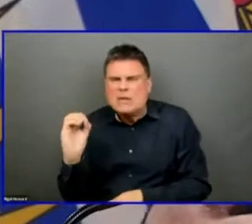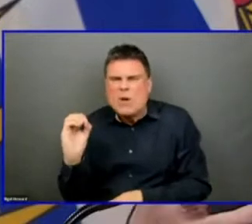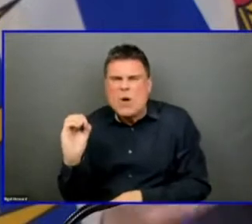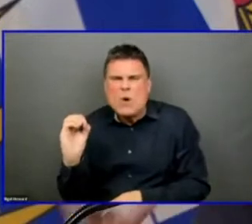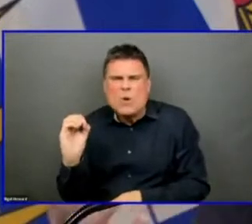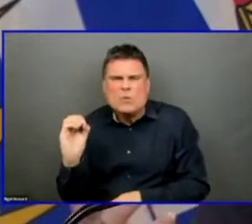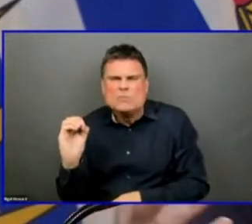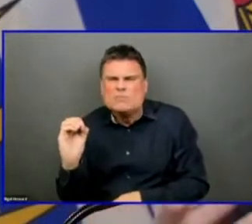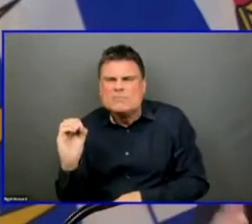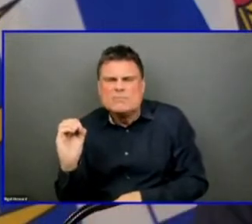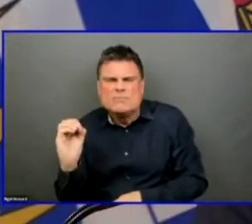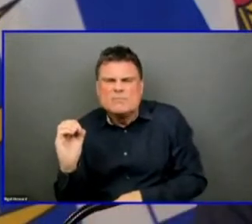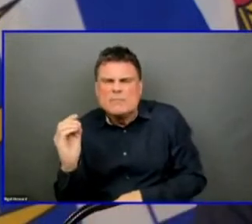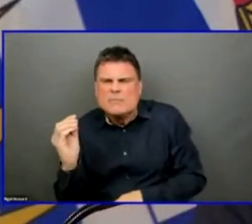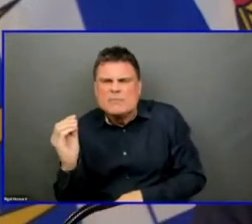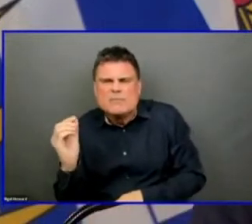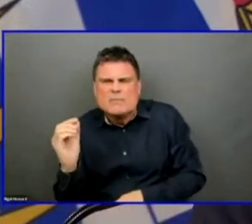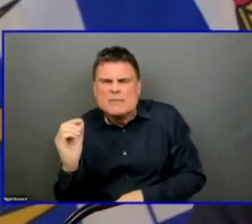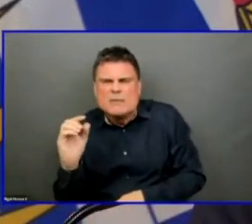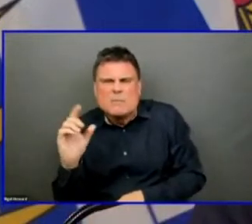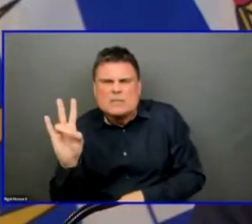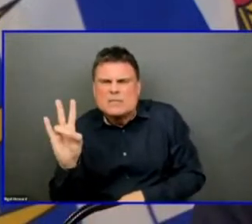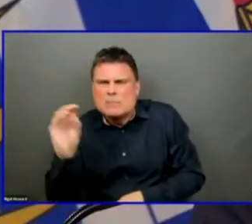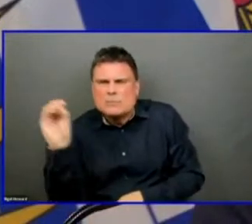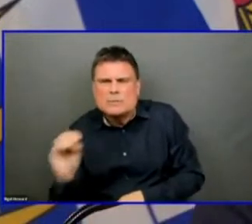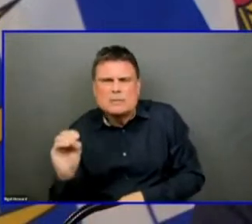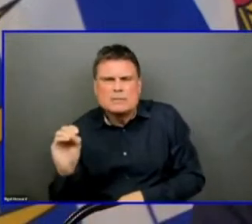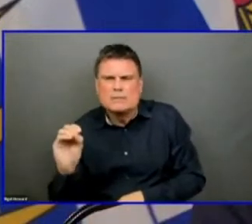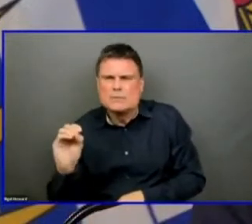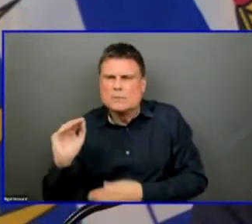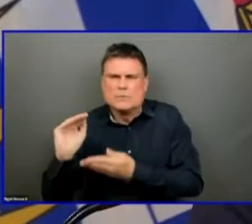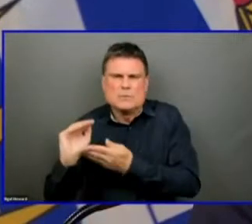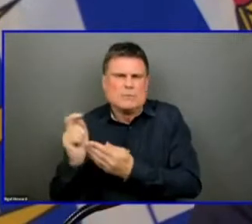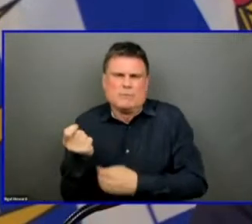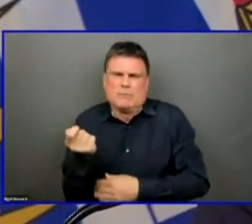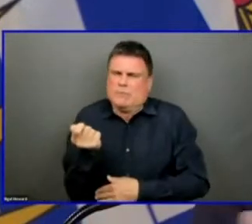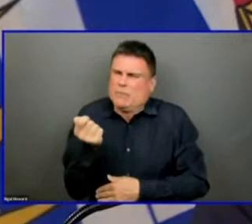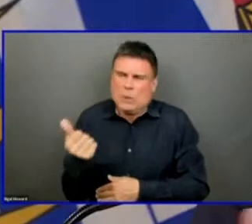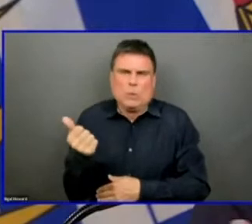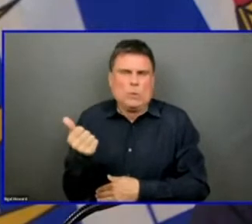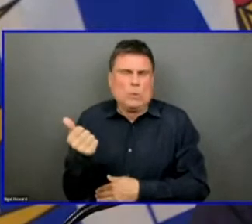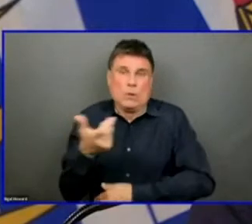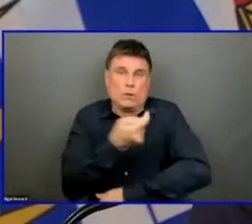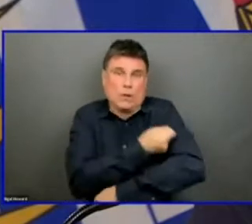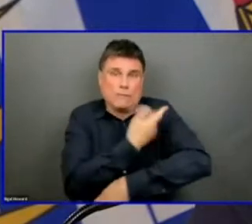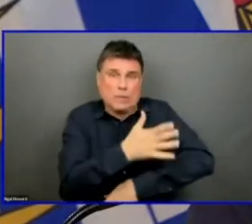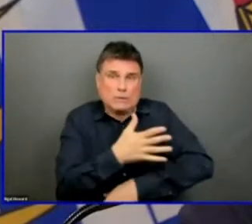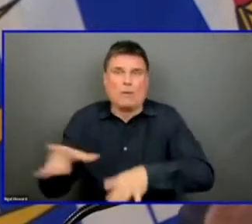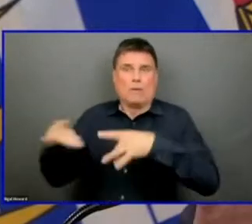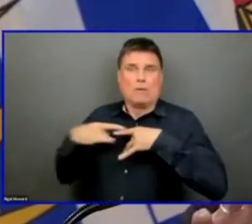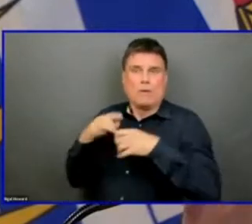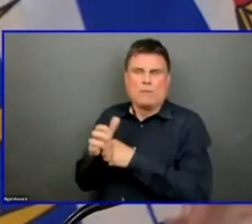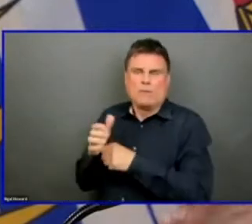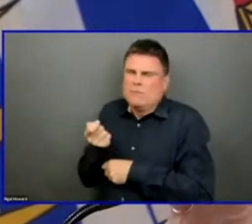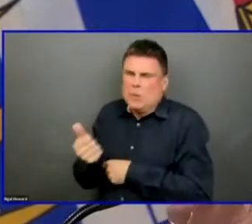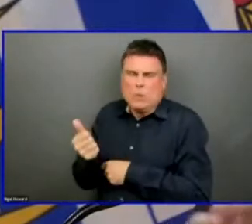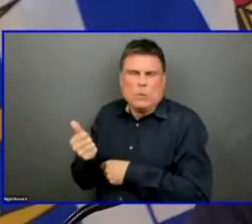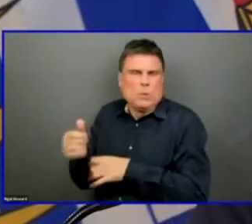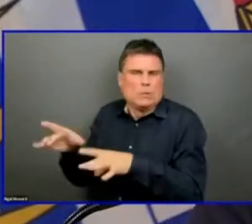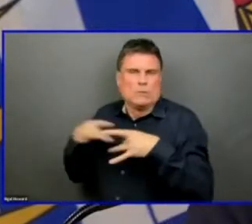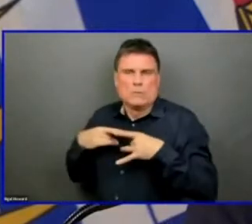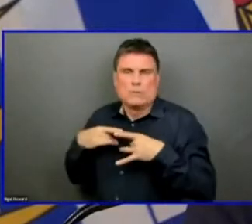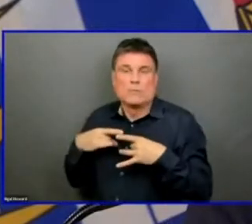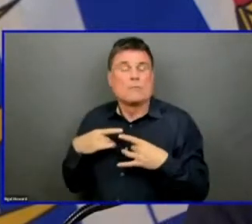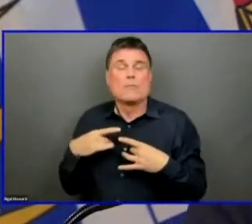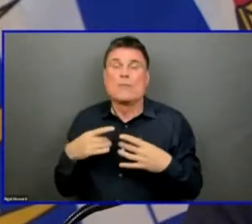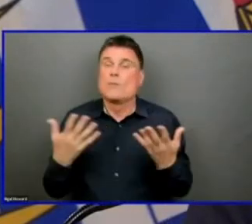0.7%，也就是很低的这个感染力，所以这个也是好消息就是14天以后有人打了第一针14